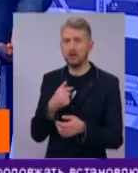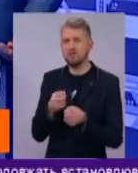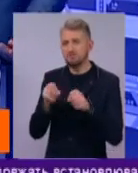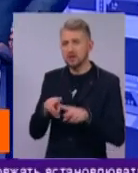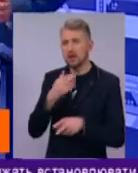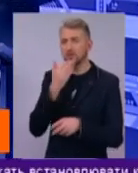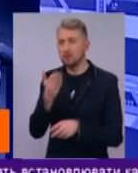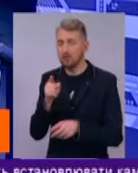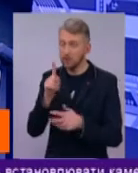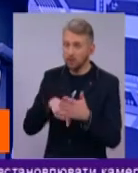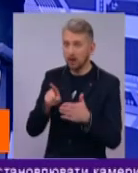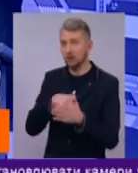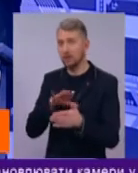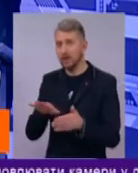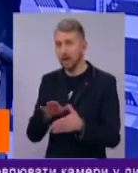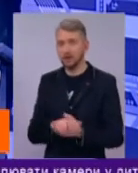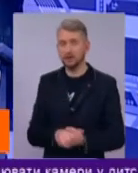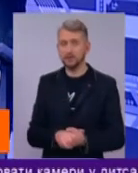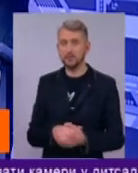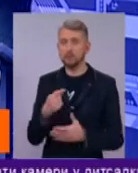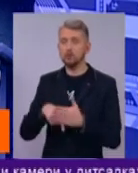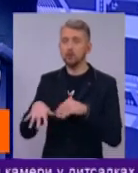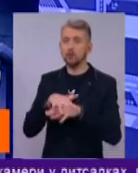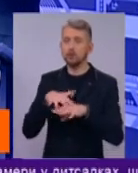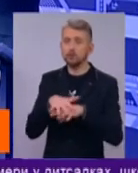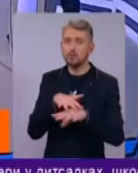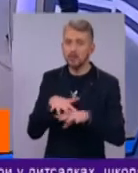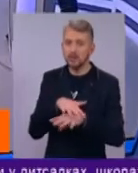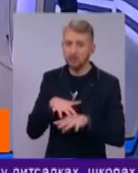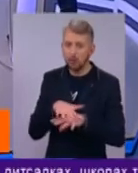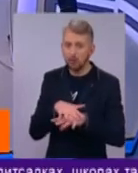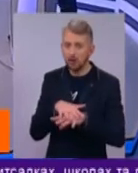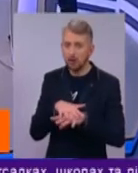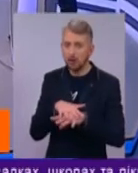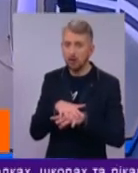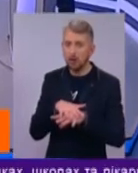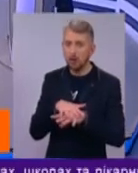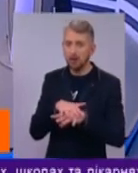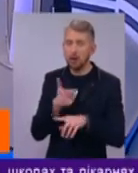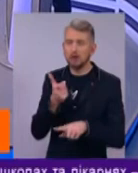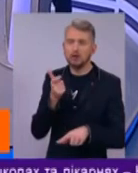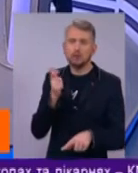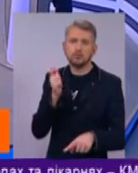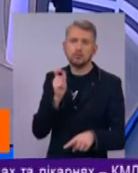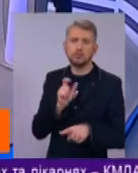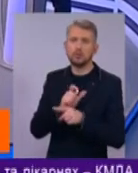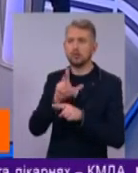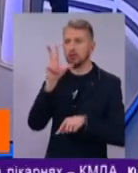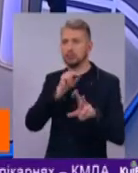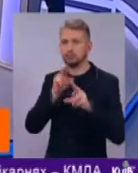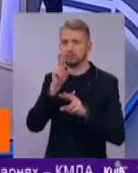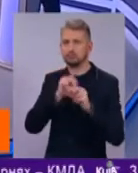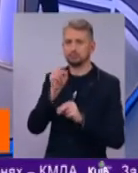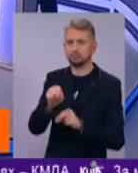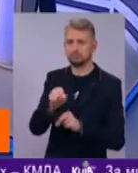а чи довіряєте ви. Тому що суспільство покладає величезні надії. Так, це